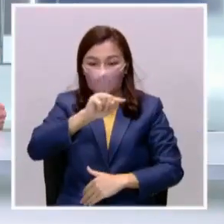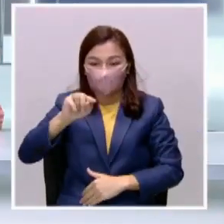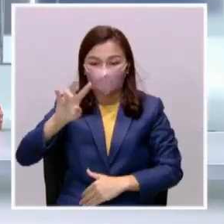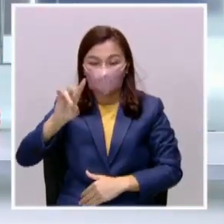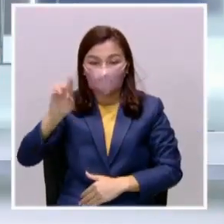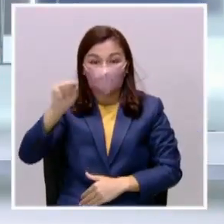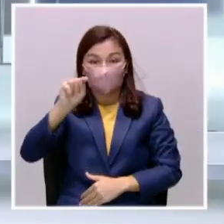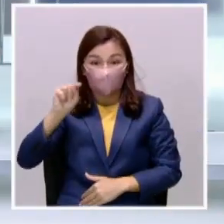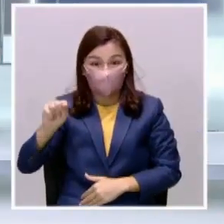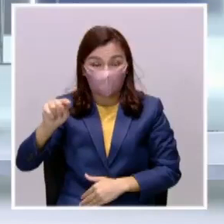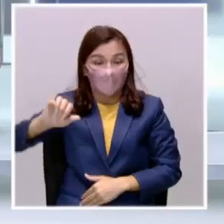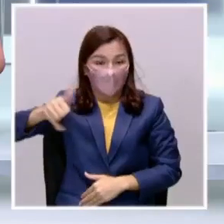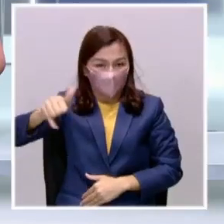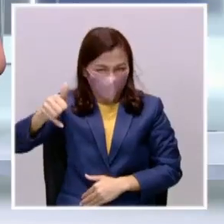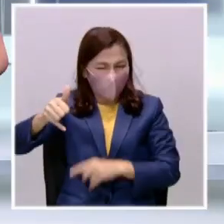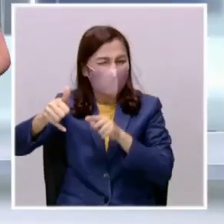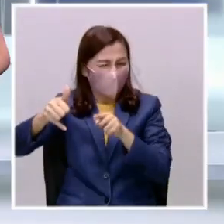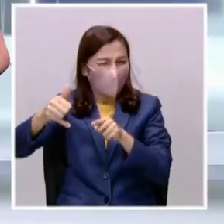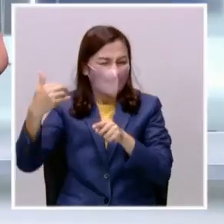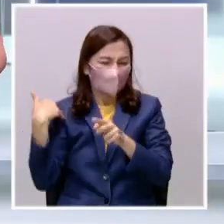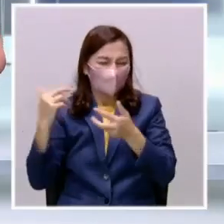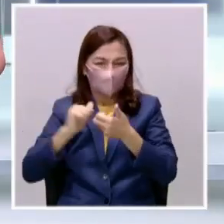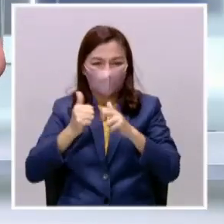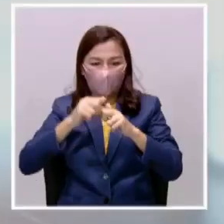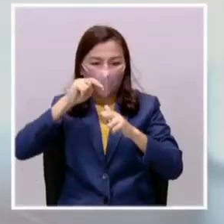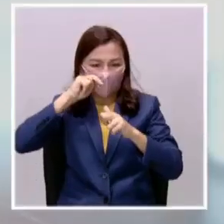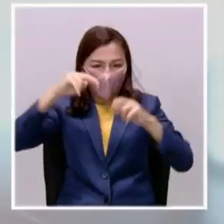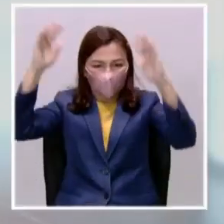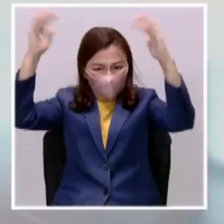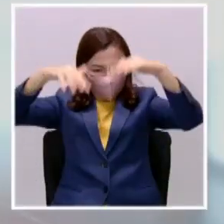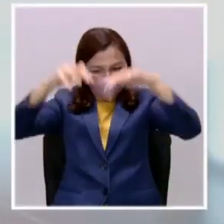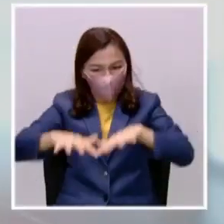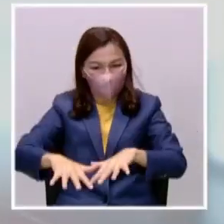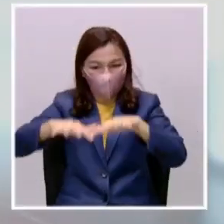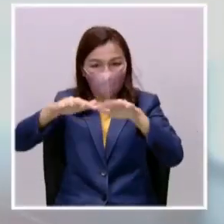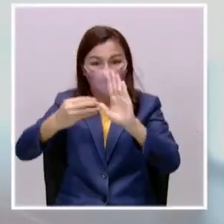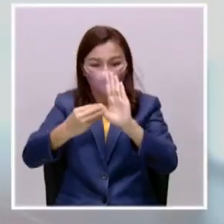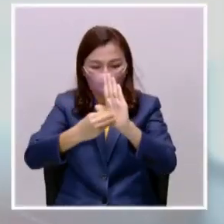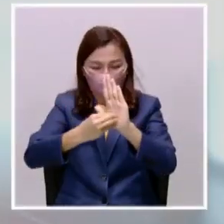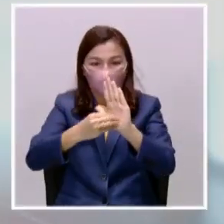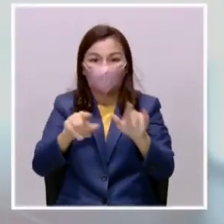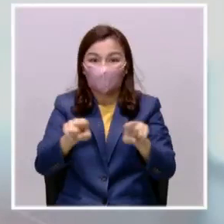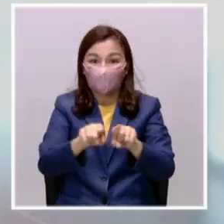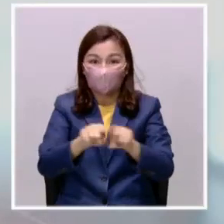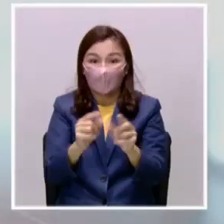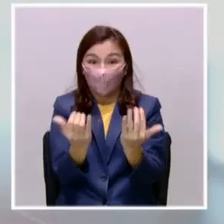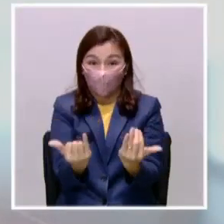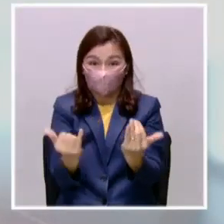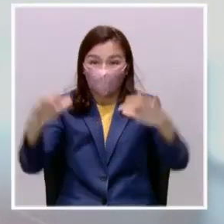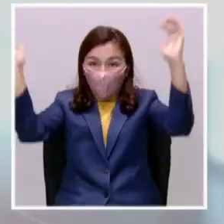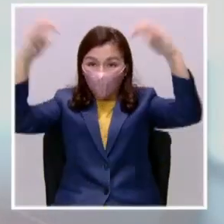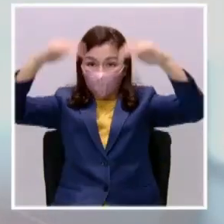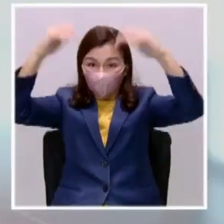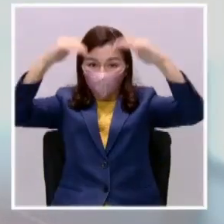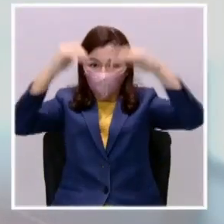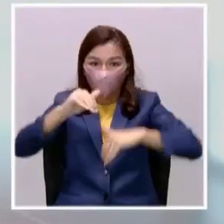70ของพื้นที่นะคะก็อาจจะมาซ้ำเติมบางจุดที่เจอฝนตกหนักอยู่แล้วนะคะรวมถึงพื้นที่กรุงเทพฯค่ะวันนี้จะมีประมาณฝน